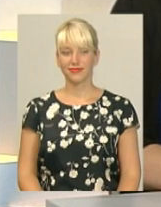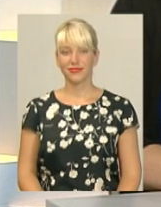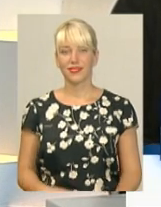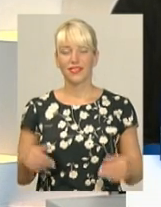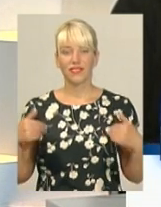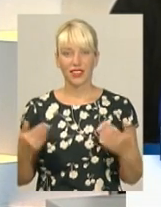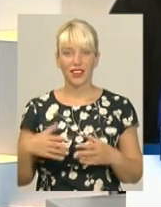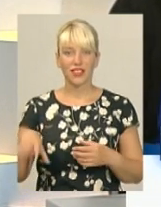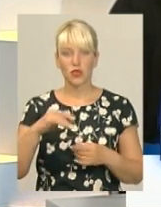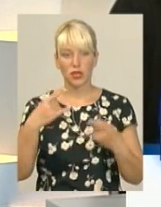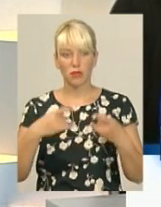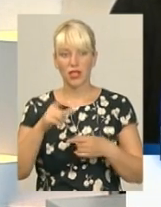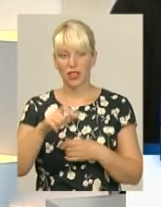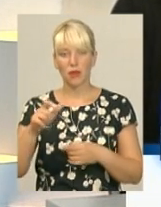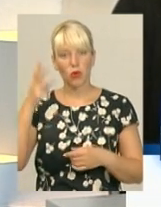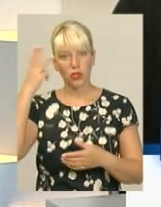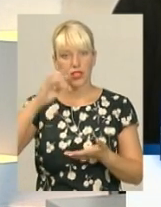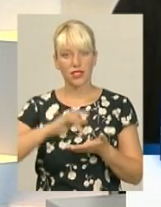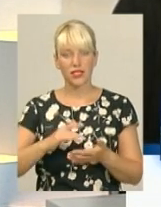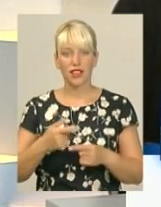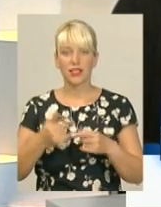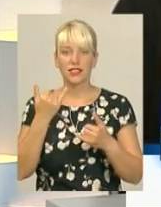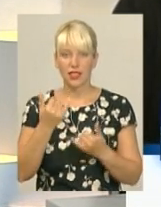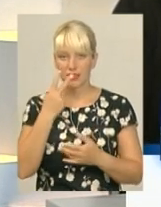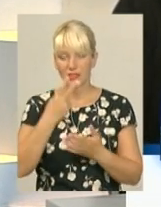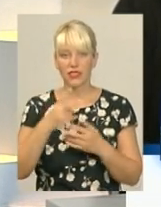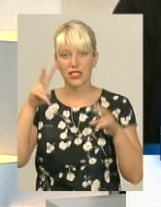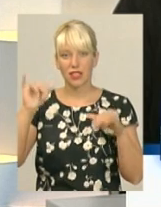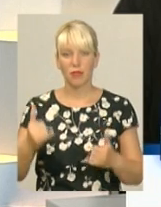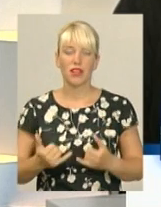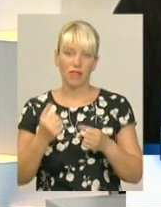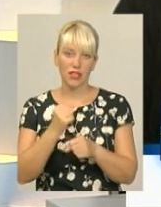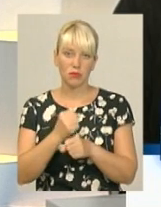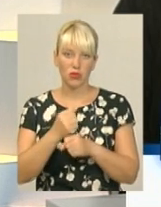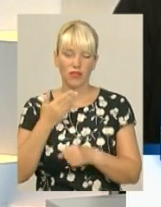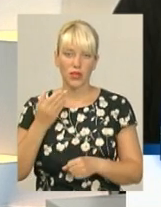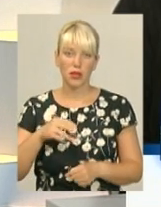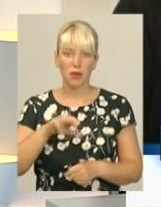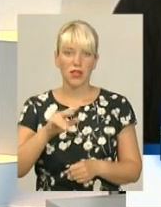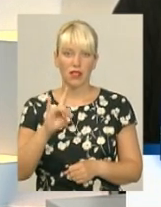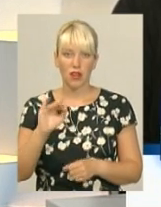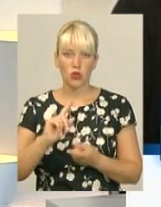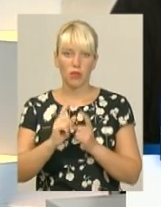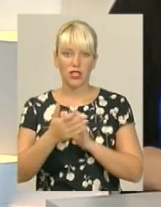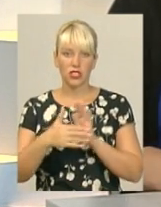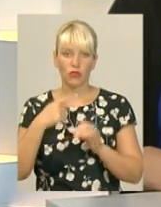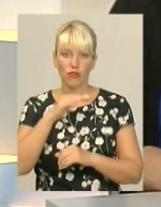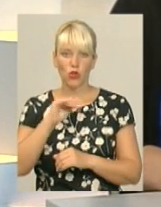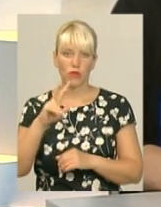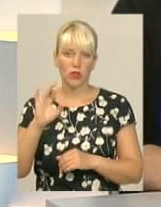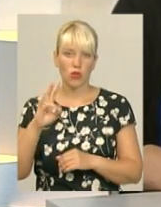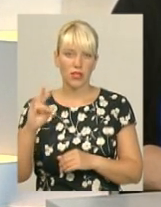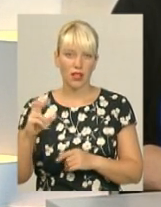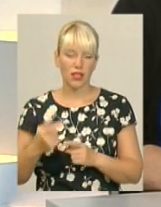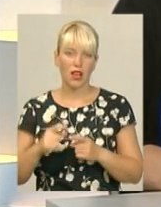Мої вітання усім телеглядачам «Поділля Центр». В ефірі «Тема». Сьогодні для вас у студії працює ведуча Юна Мітрашко. А говоримо ми сьогодні